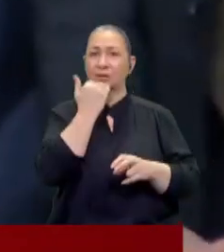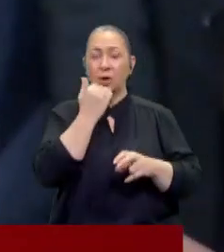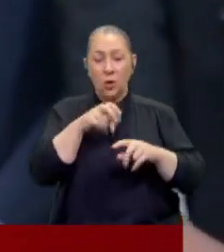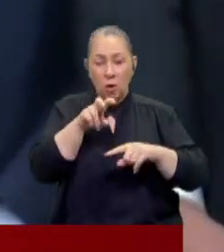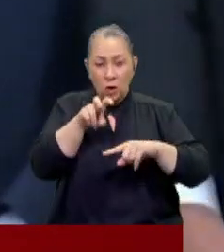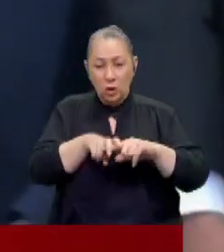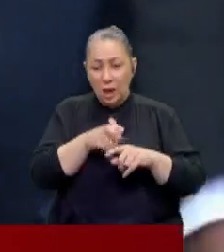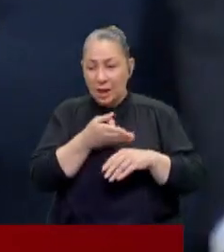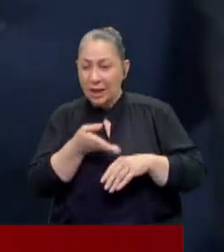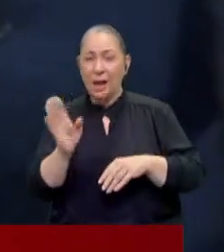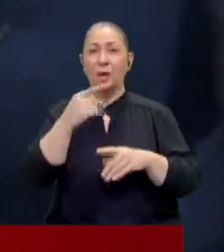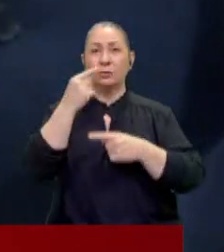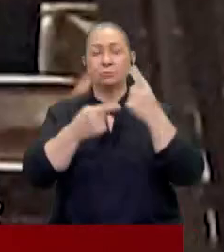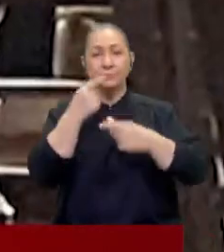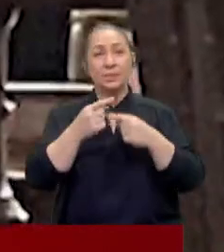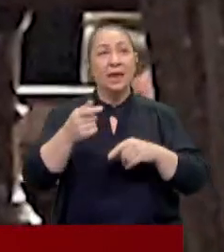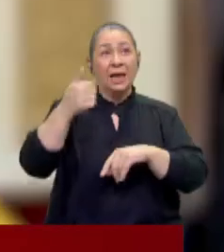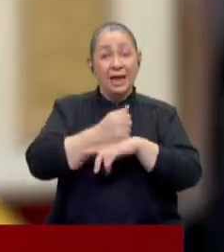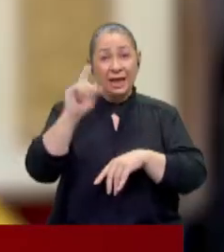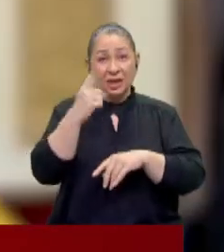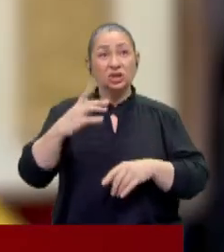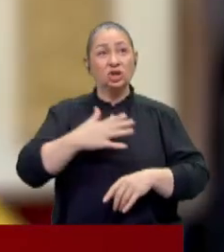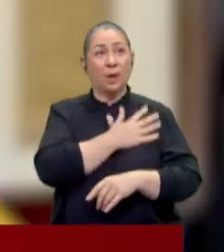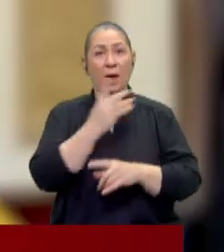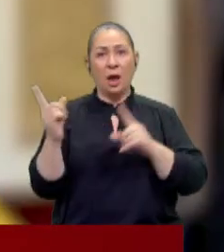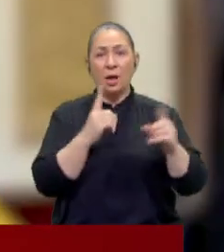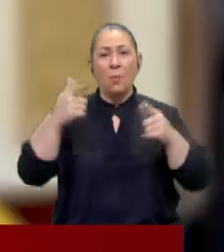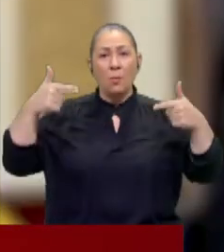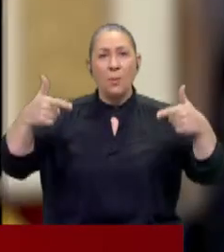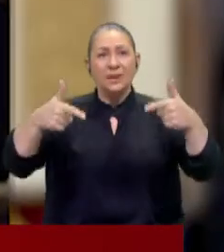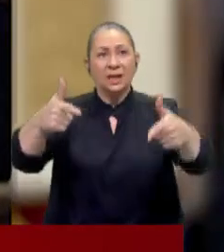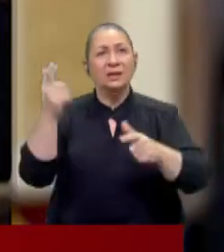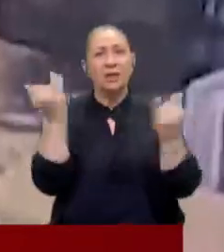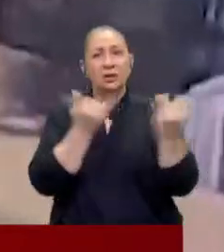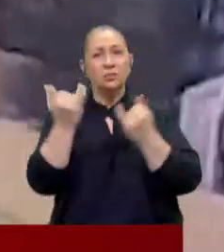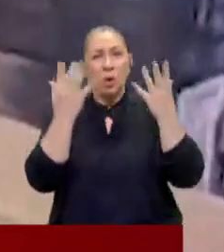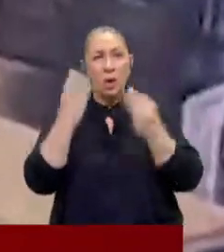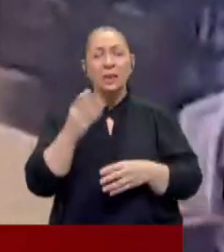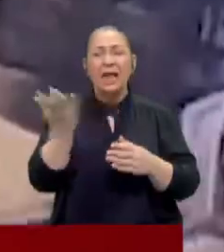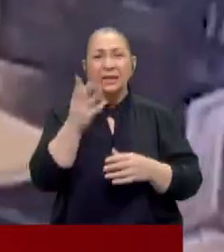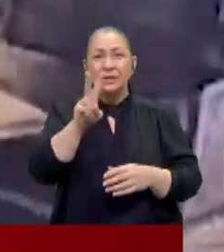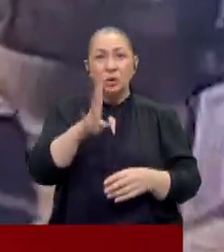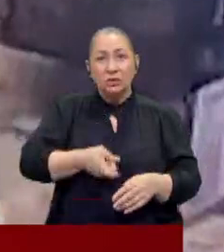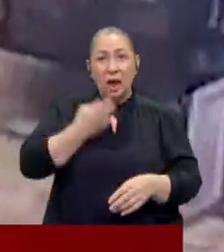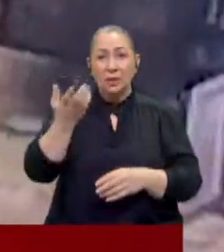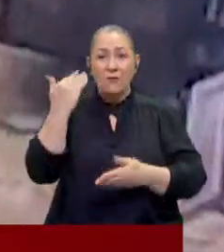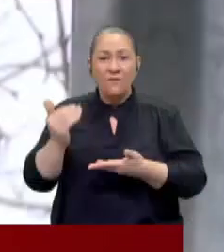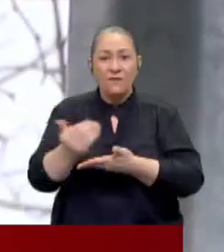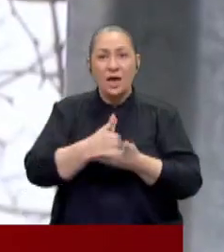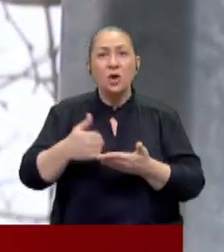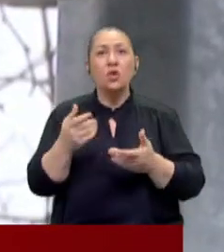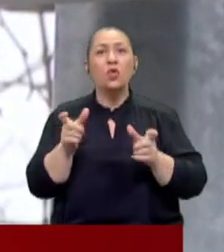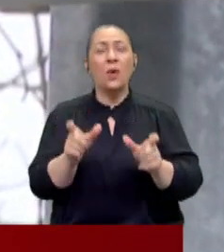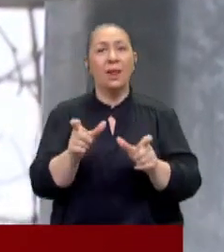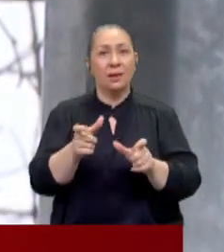ayrılırken kurdu bu cümleleri Abdülhamit Gül. İktidarla CHP arasında MOBESE tartışması sürerken neredeyse 24 saat önce veri güvenliği